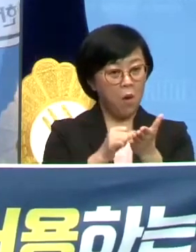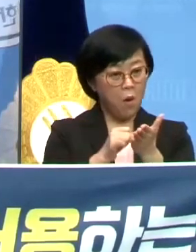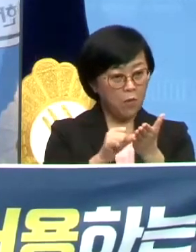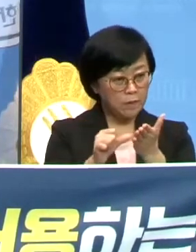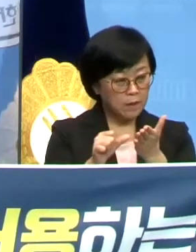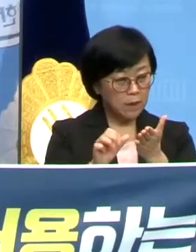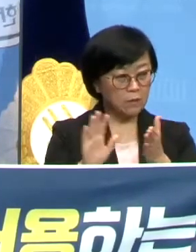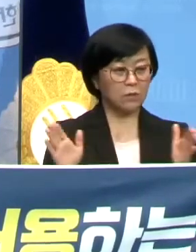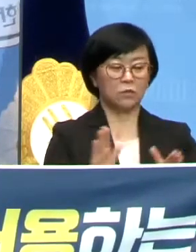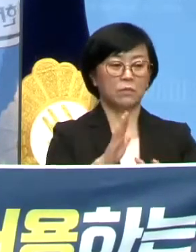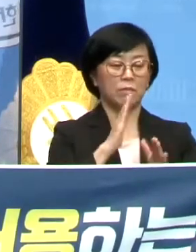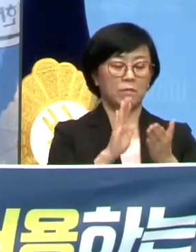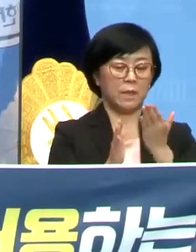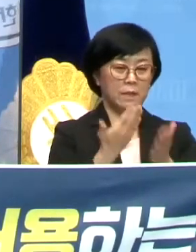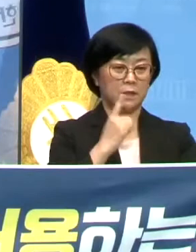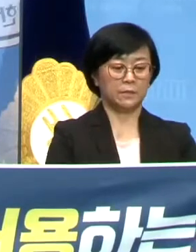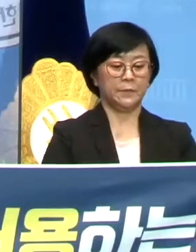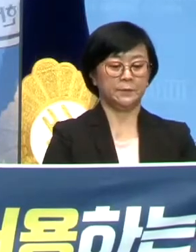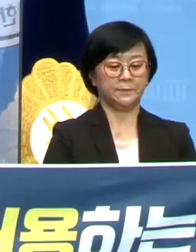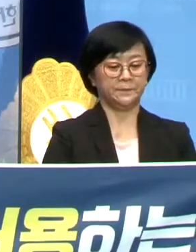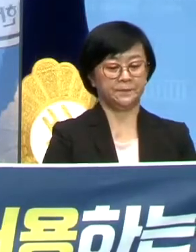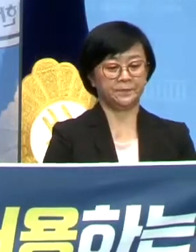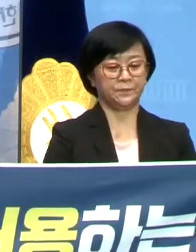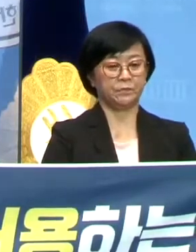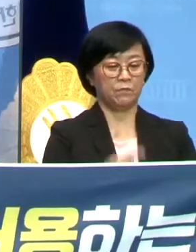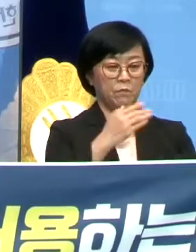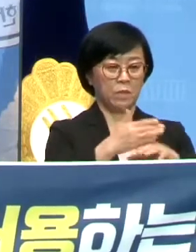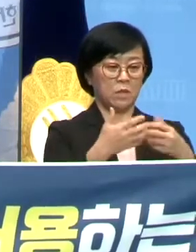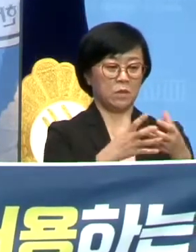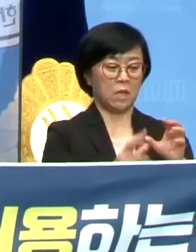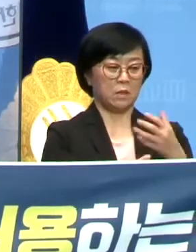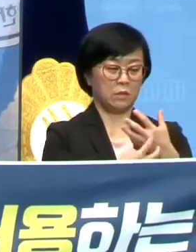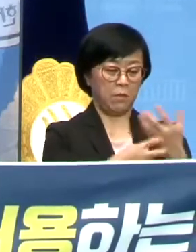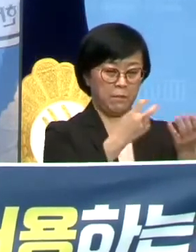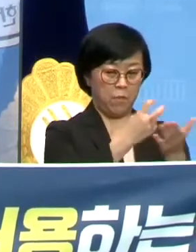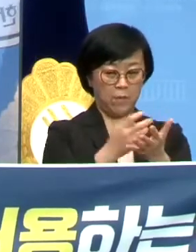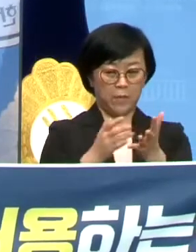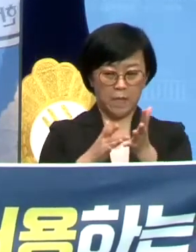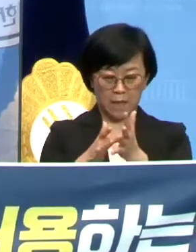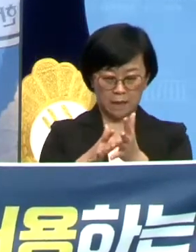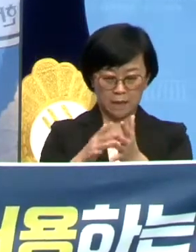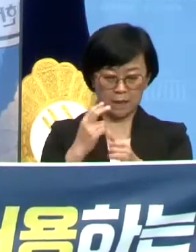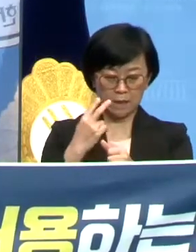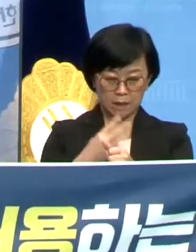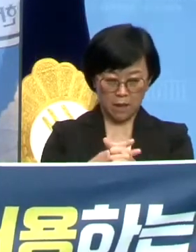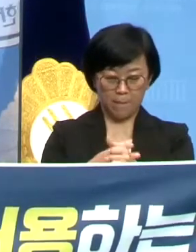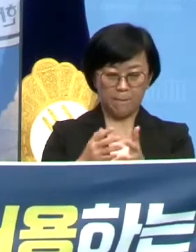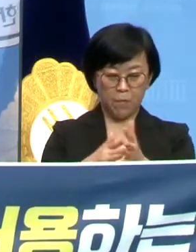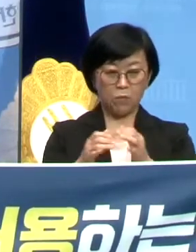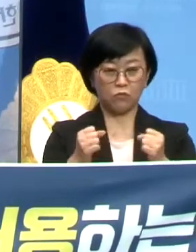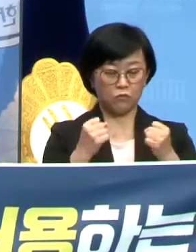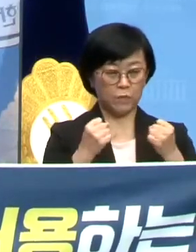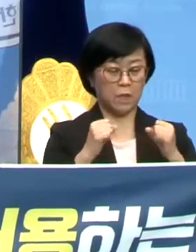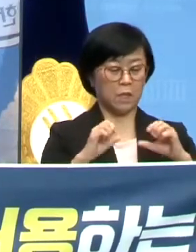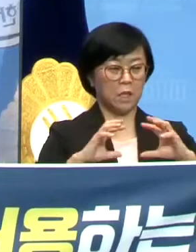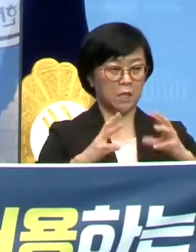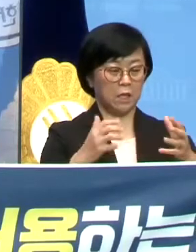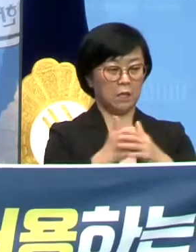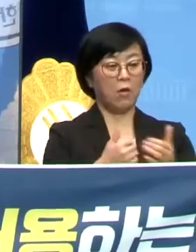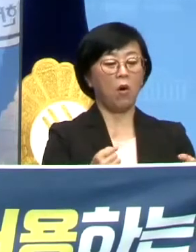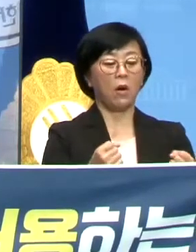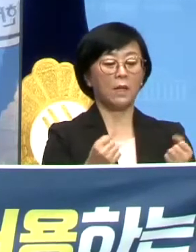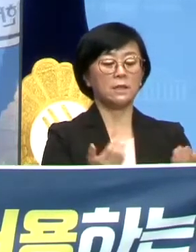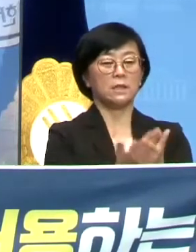말씀드리고 싶습니다 민주당은 의료법 약사법 국민건강보험법 국민 건강증진